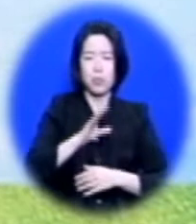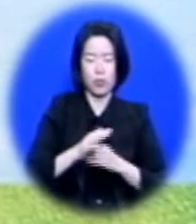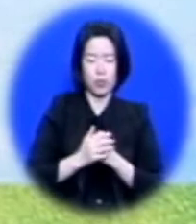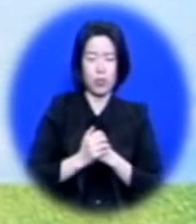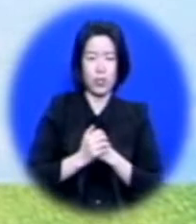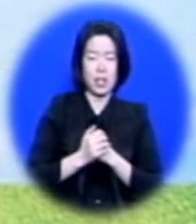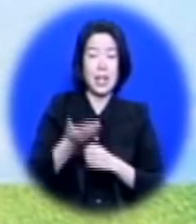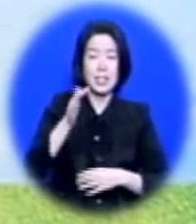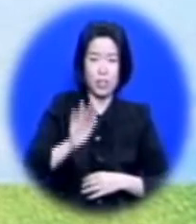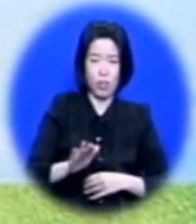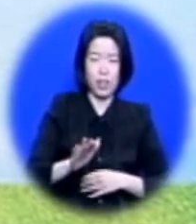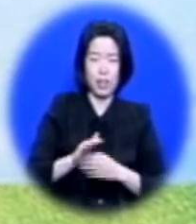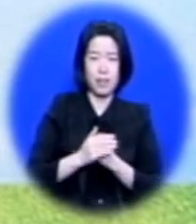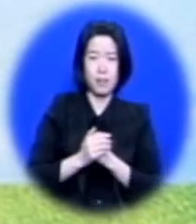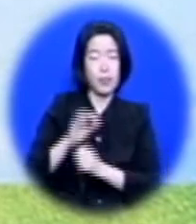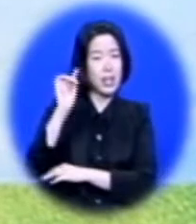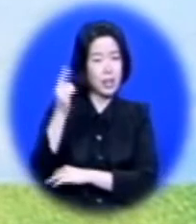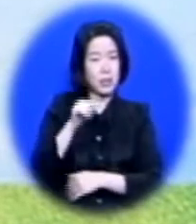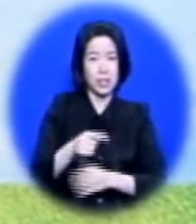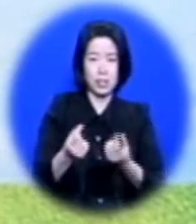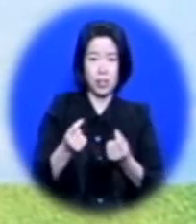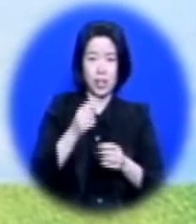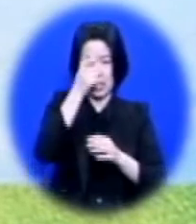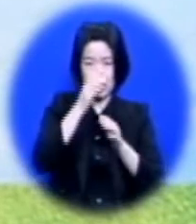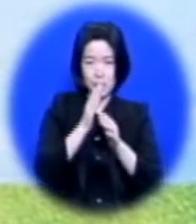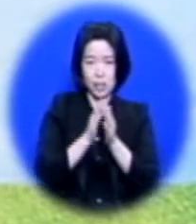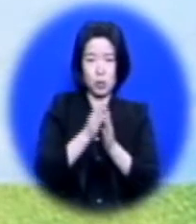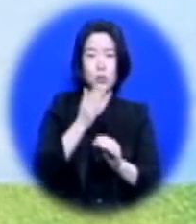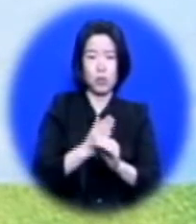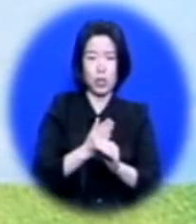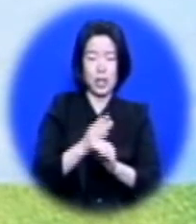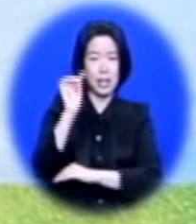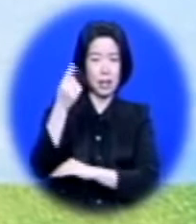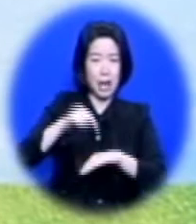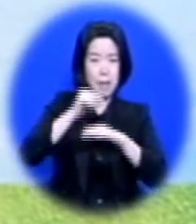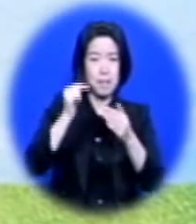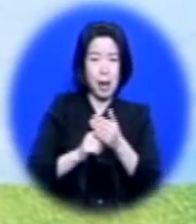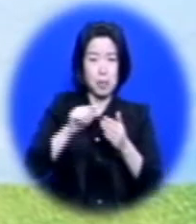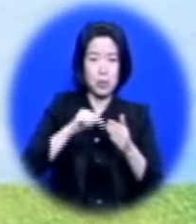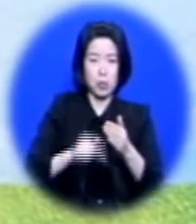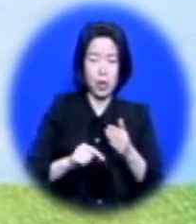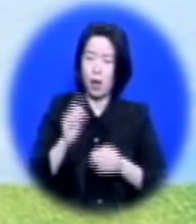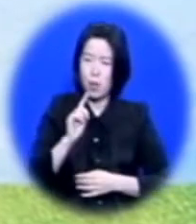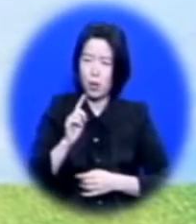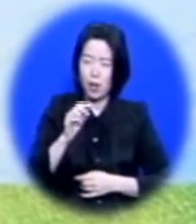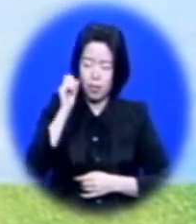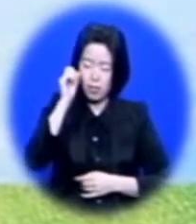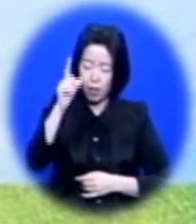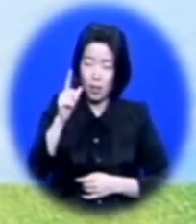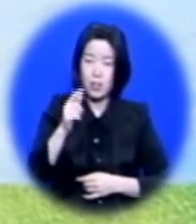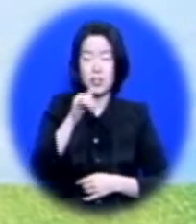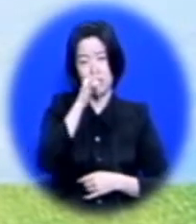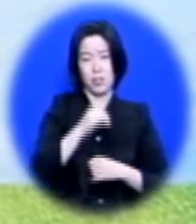그런데 다윗이 그렇게 기도하다가 다윗의 마음속에 무언가 가 이게 다 깨달아지는 것이